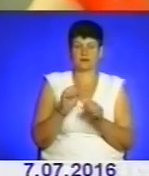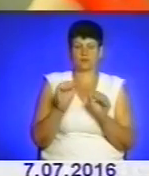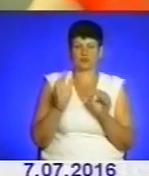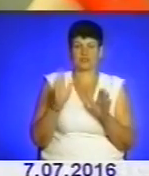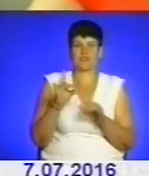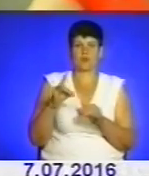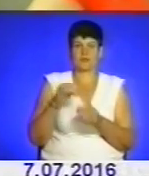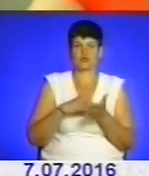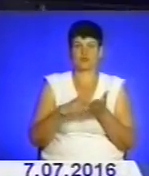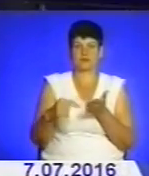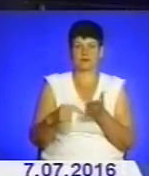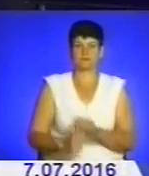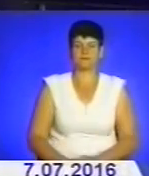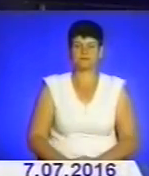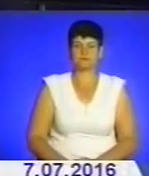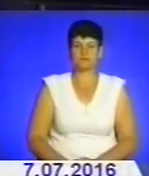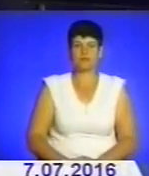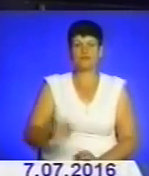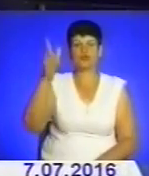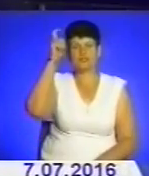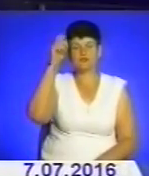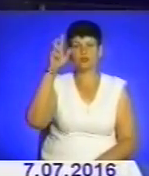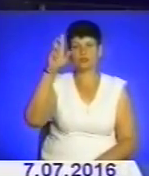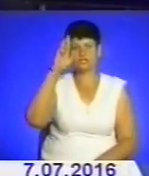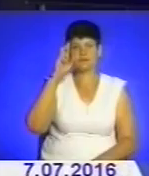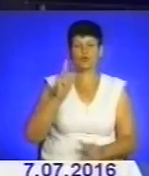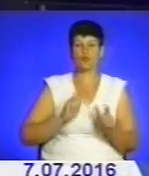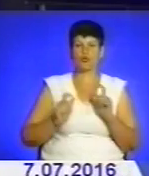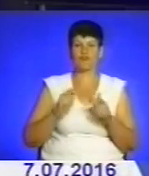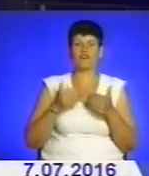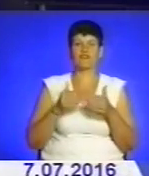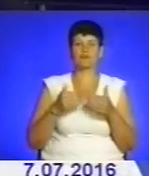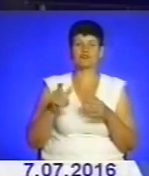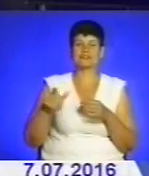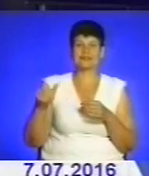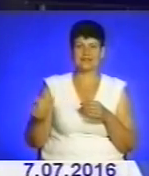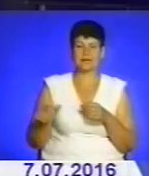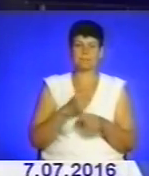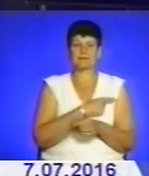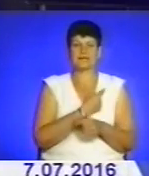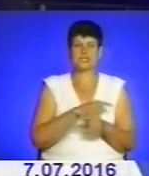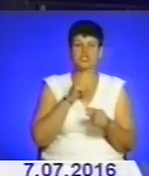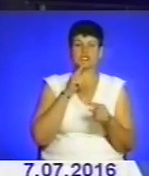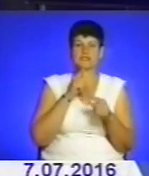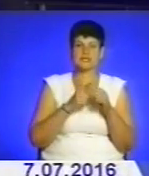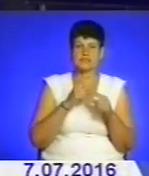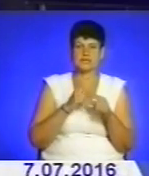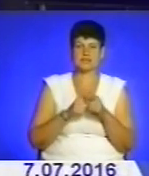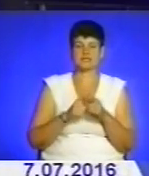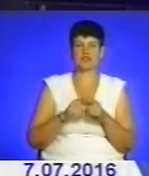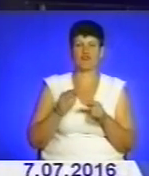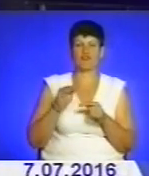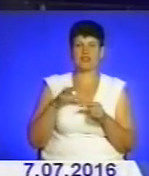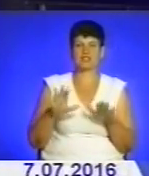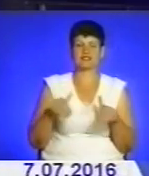відзнаки. У Чортківському державному коледжі випускний. Медичні сестри, фельдшери, стоматологи, фармацевти, давши